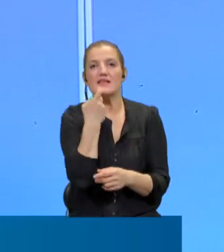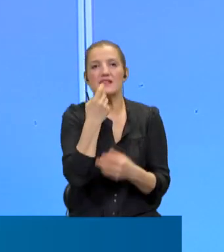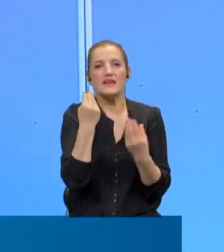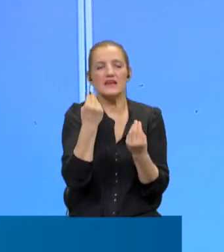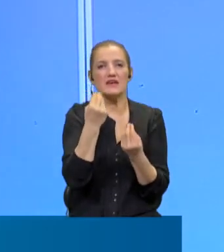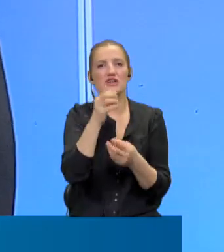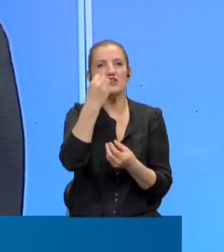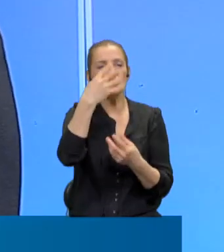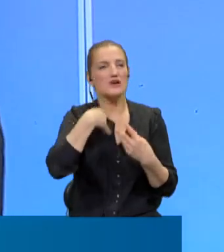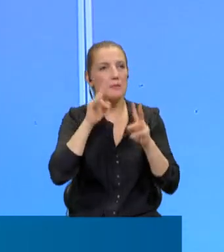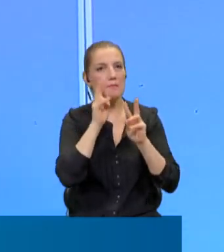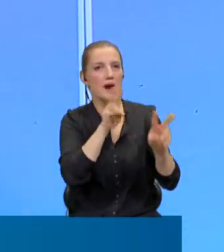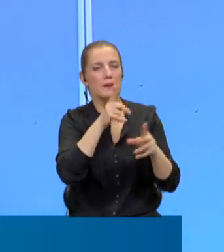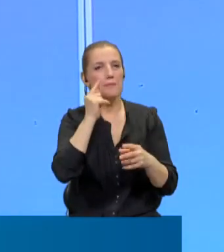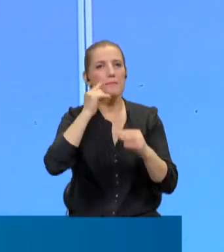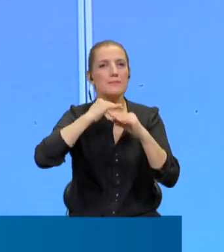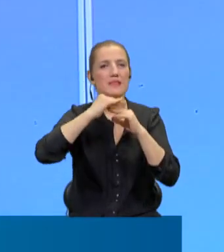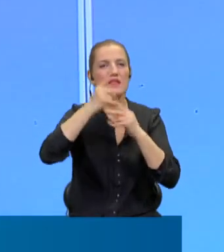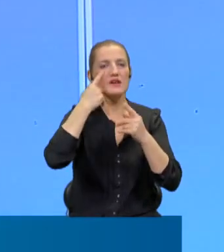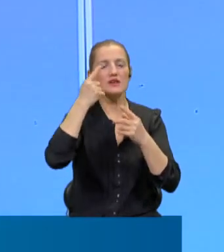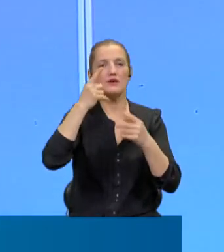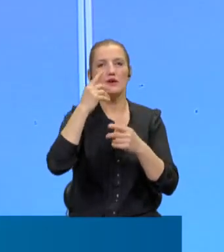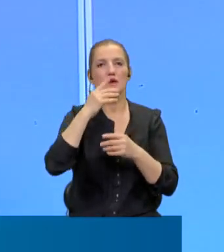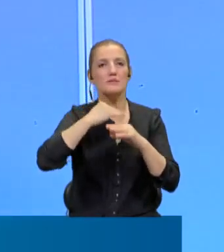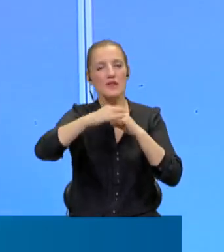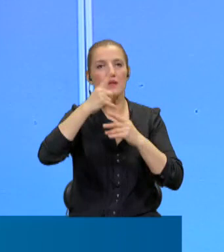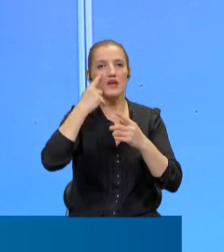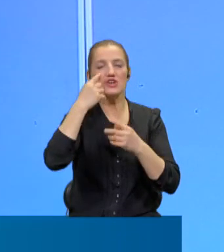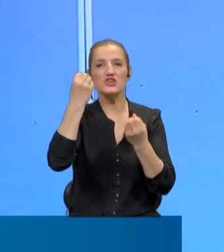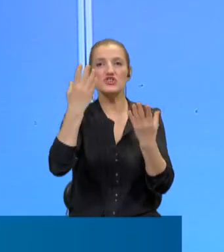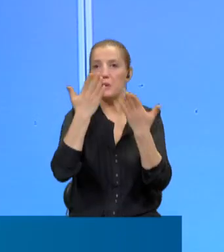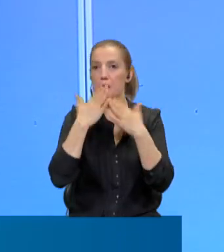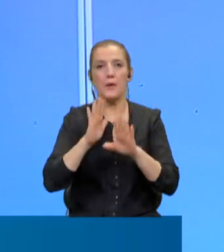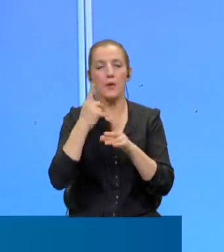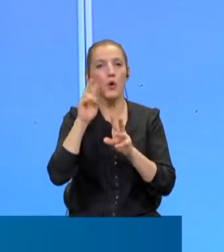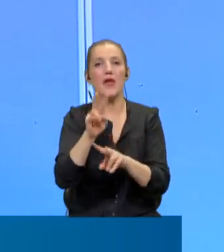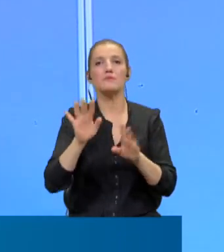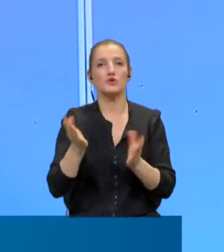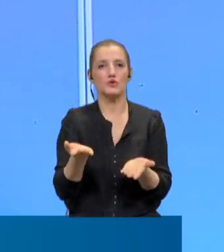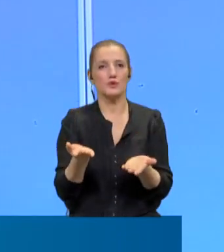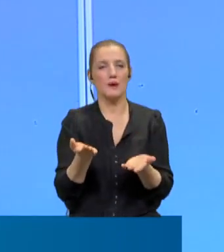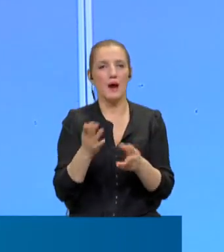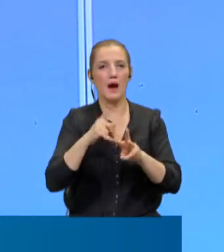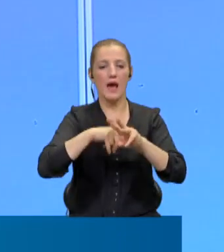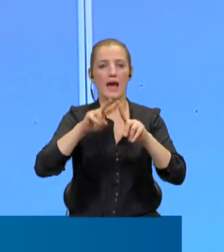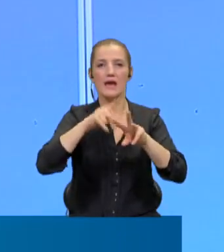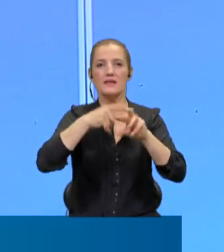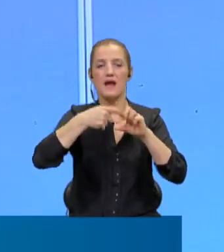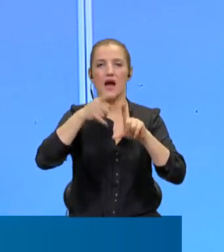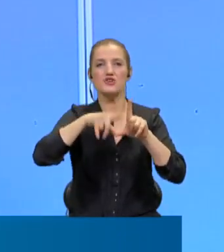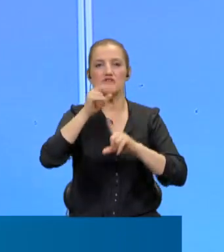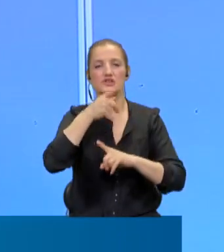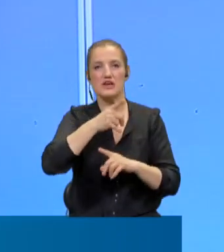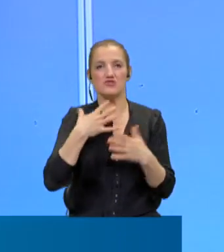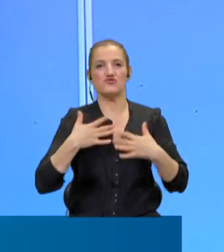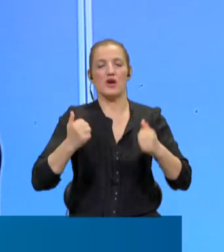gözlerindeki işine bak Artık milletin gözüne ışık falan göremiyorsun belki bakayım dedim hani şeyi enerji dolarım Yeni